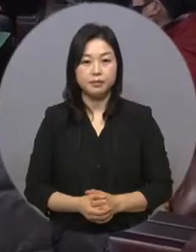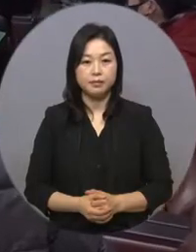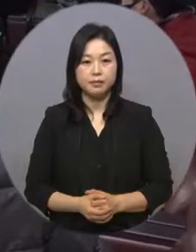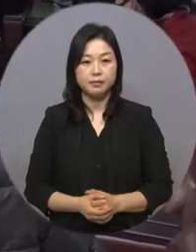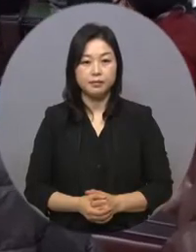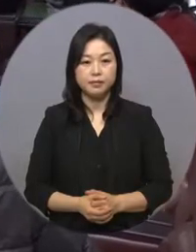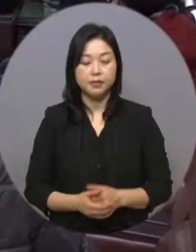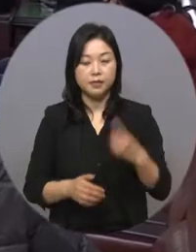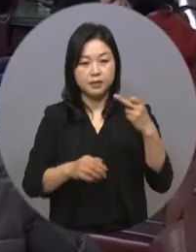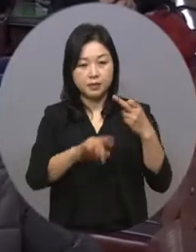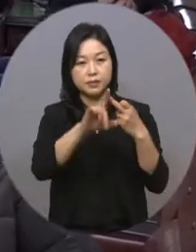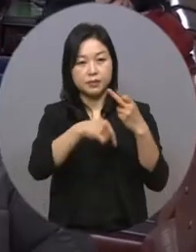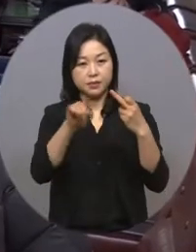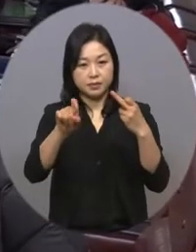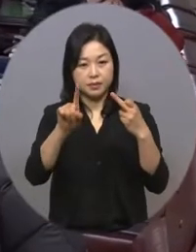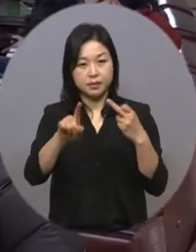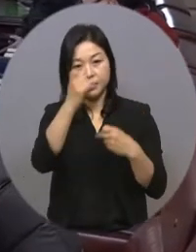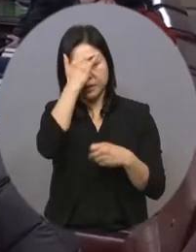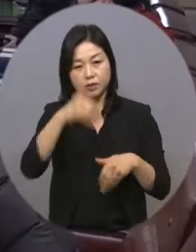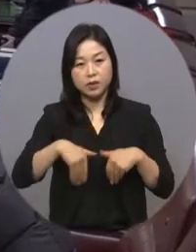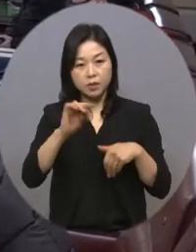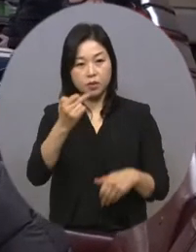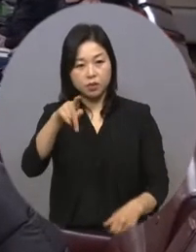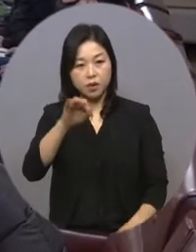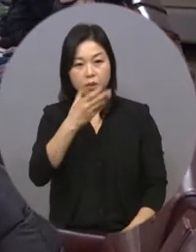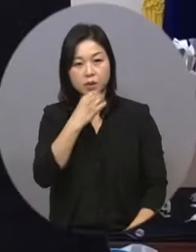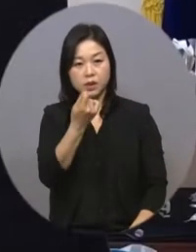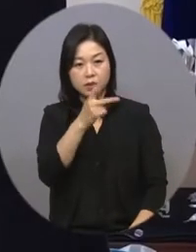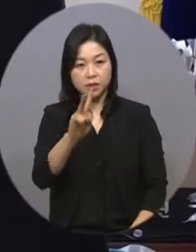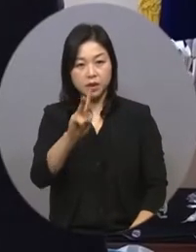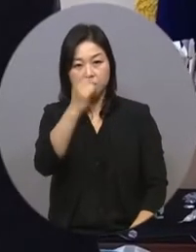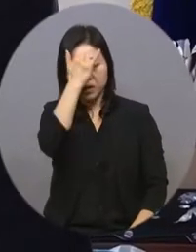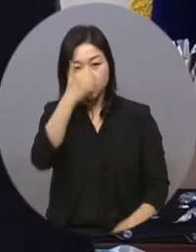지난 11일 충남보령복지TV 충남방송국에서